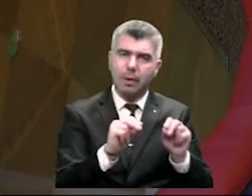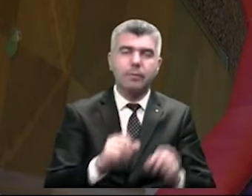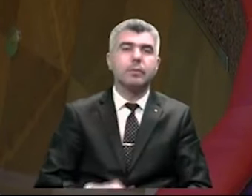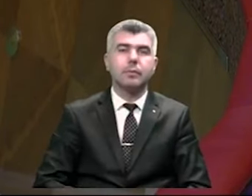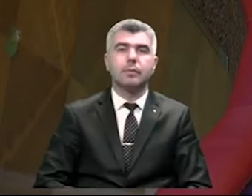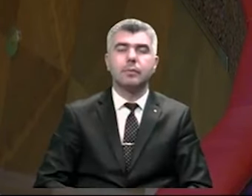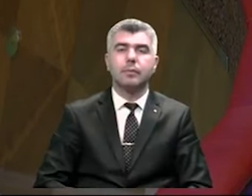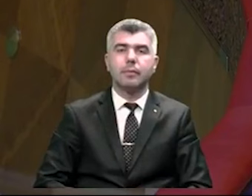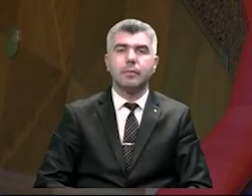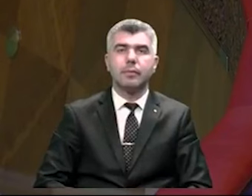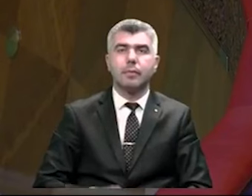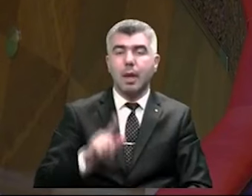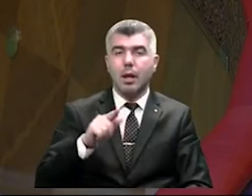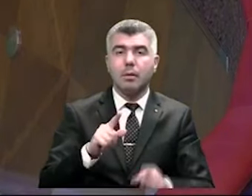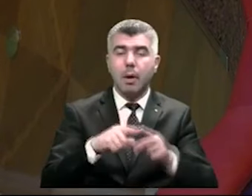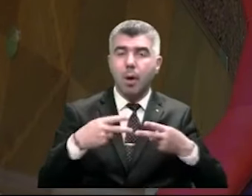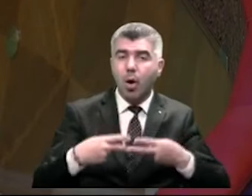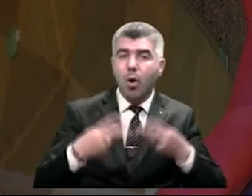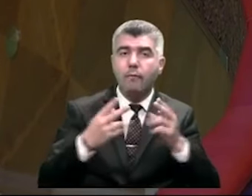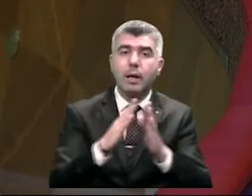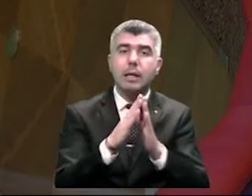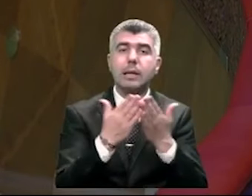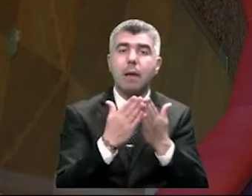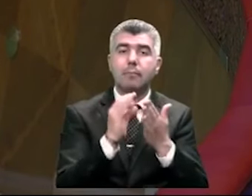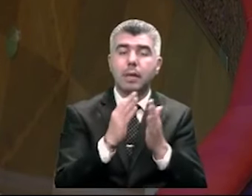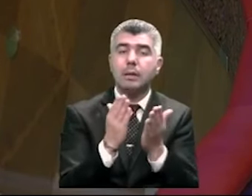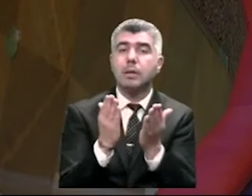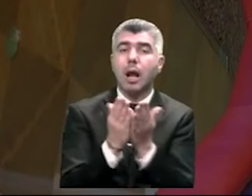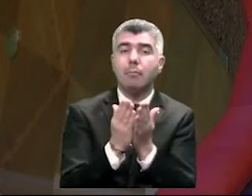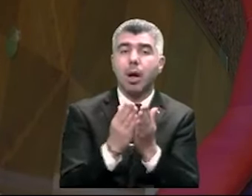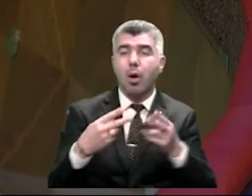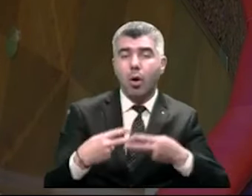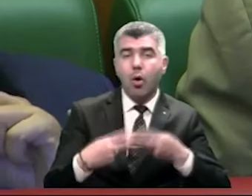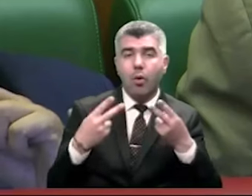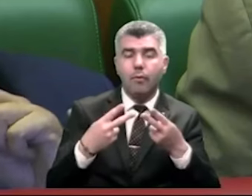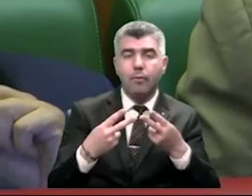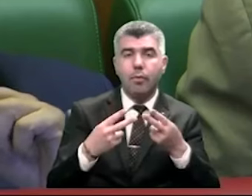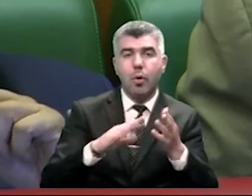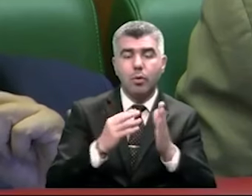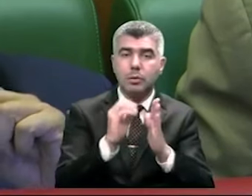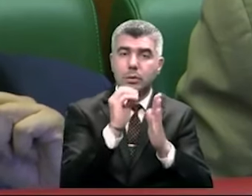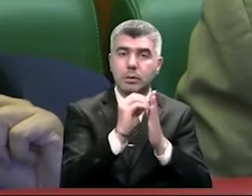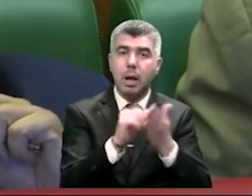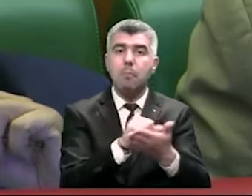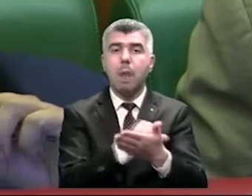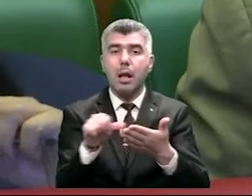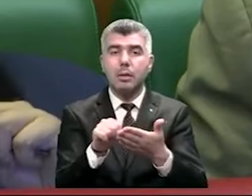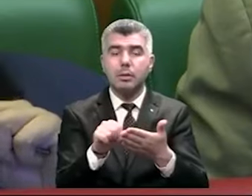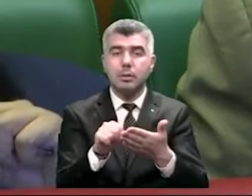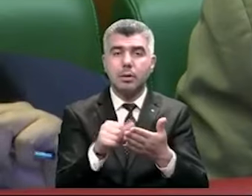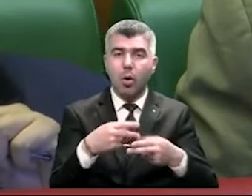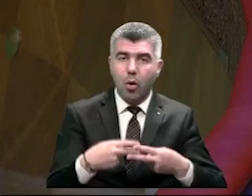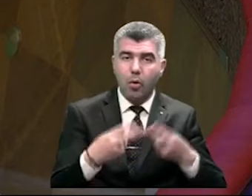تحديد الشروط المتعلقه بالنشر العلمي لطلبه الدكتوره ماشرو في مكان ماخلصو باش